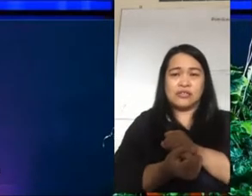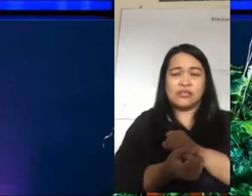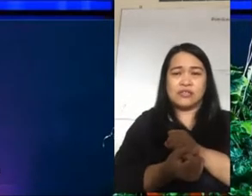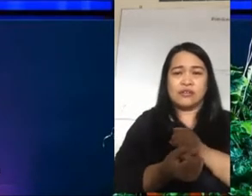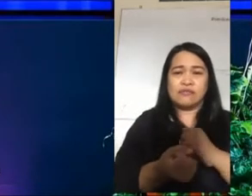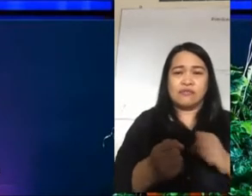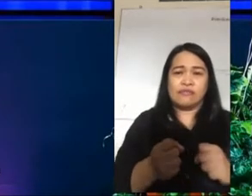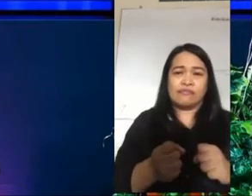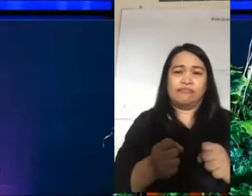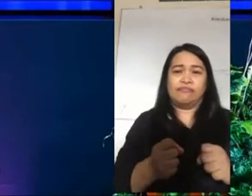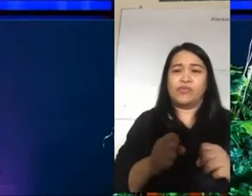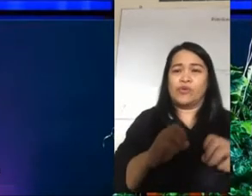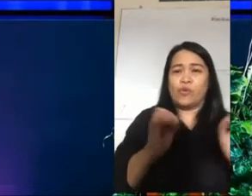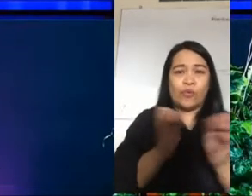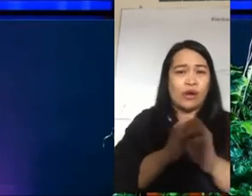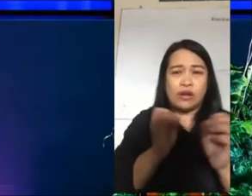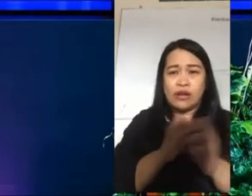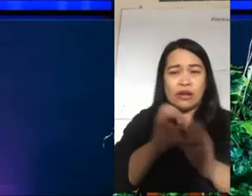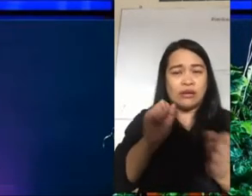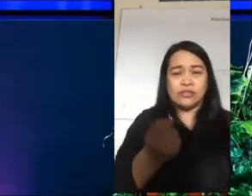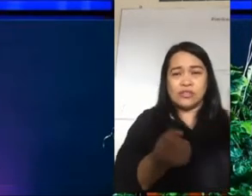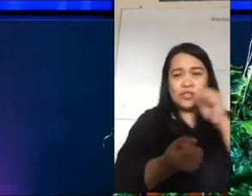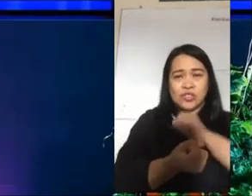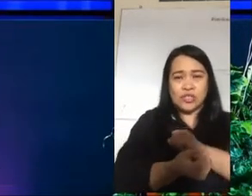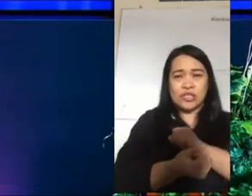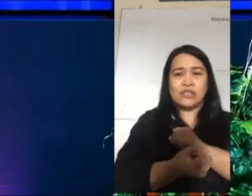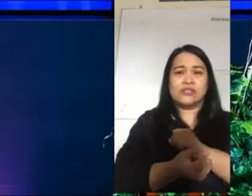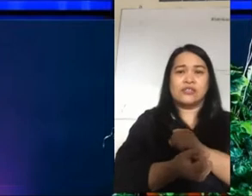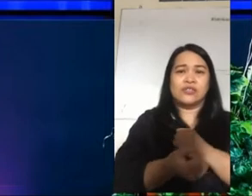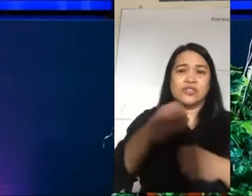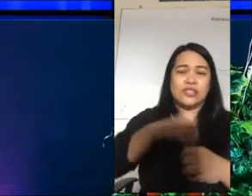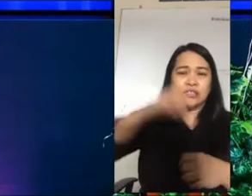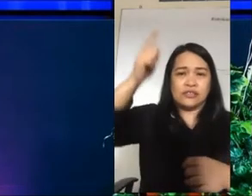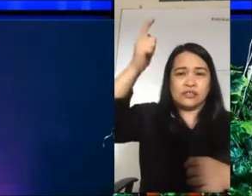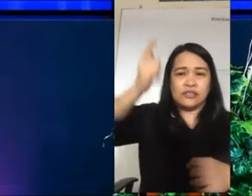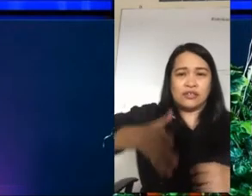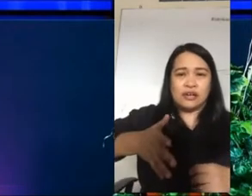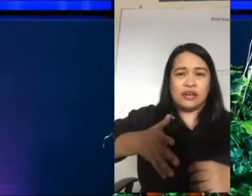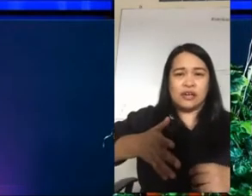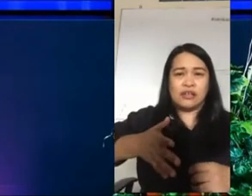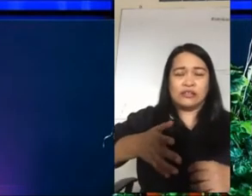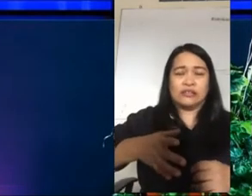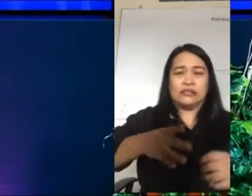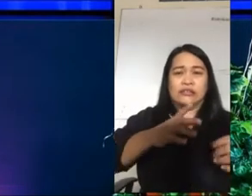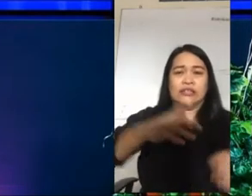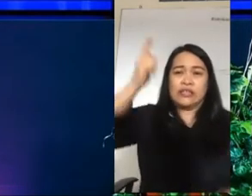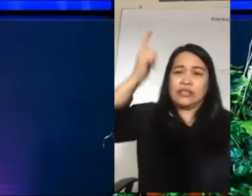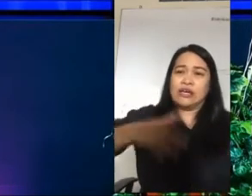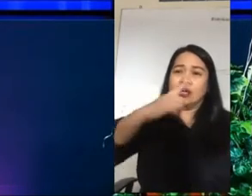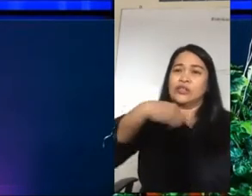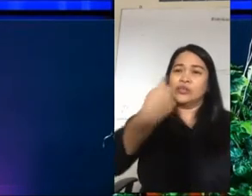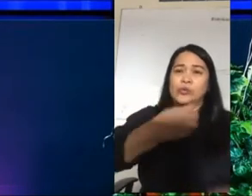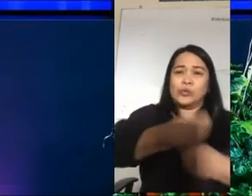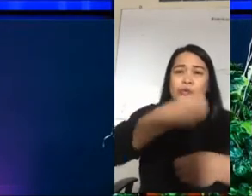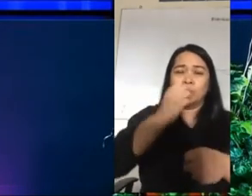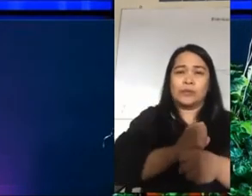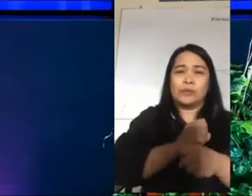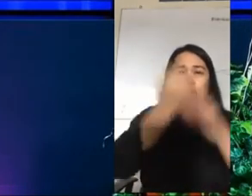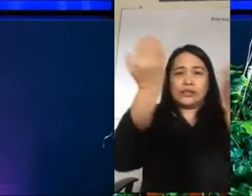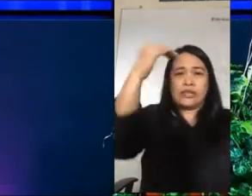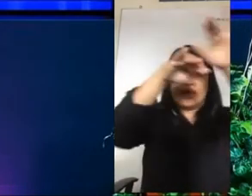At walang pagbabago sa ating Diyos. Ang Diyos na lumikha ng langit at ng lupa.